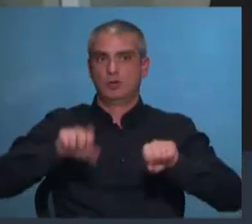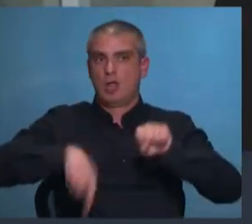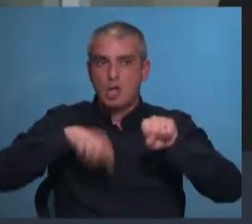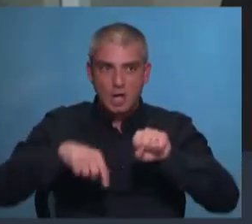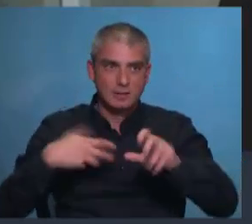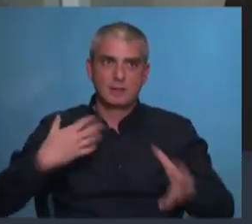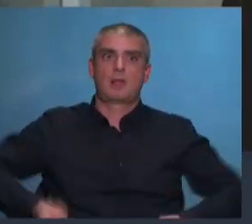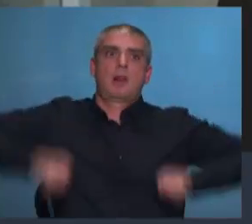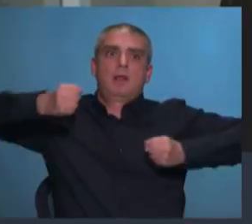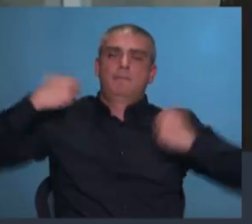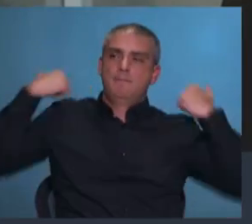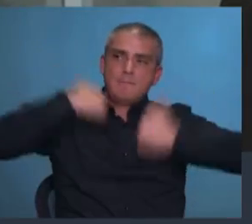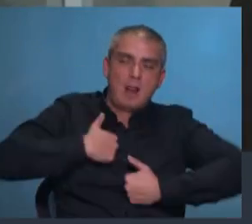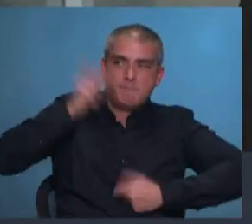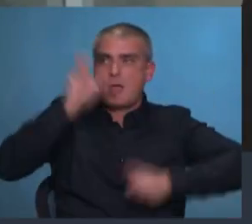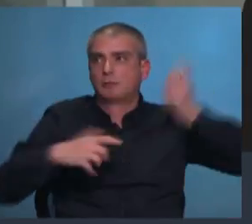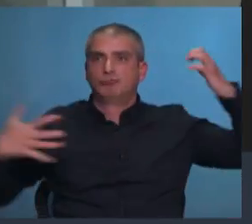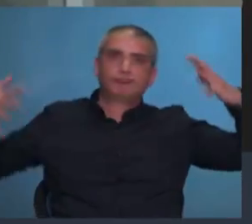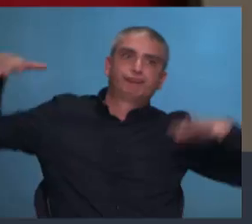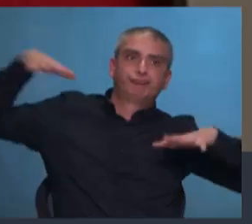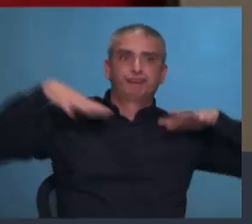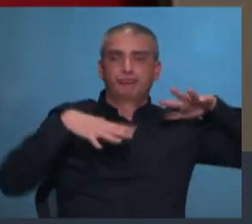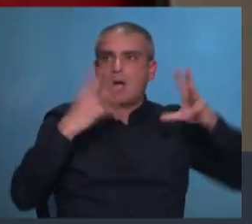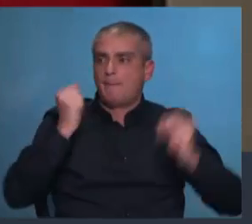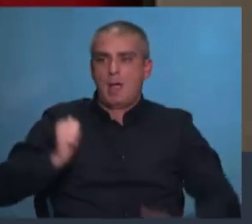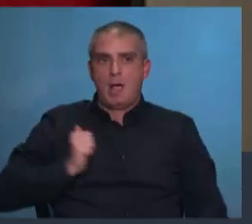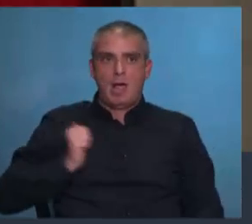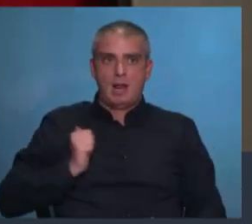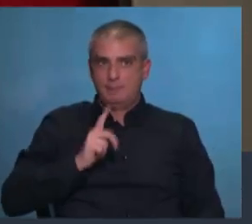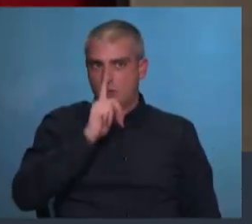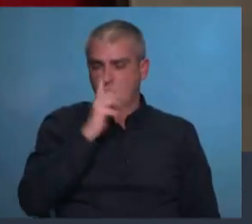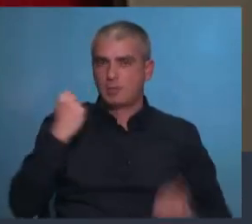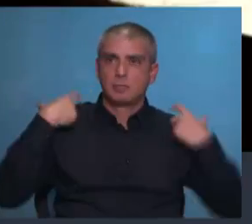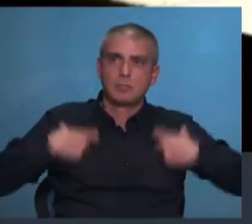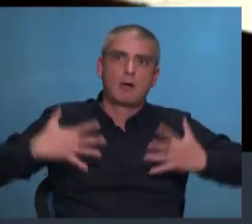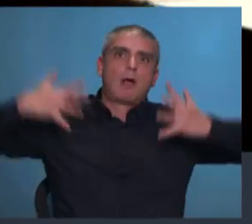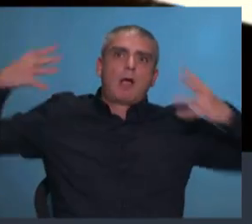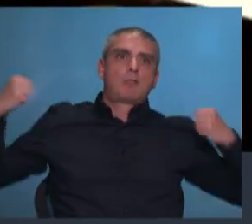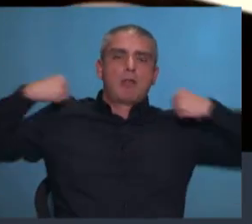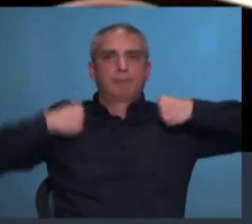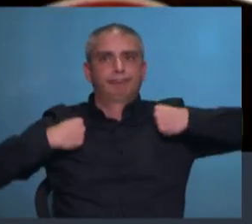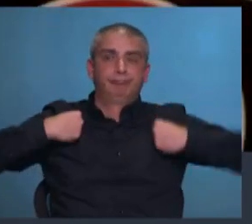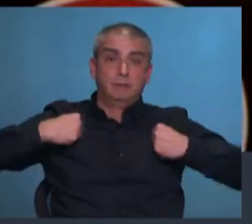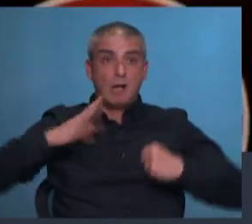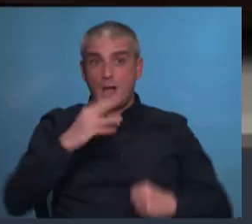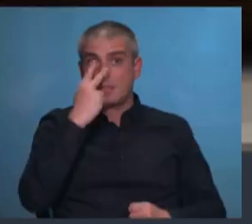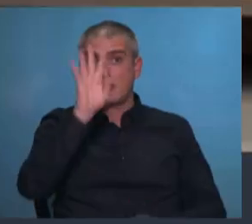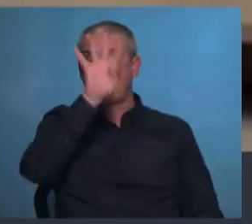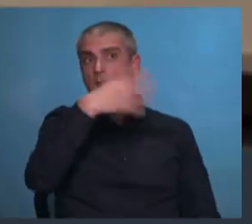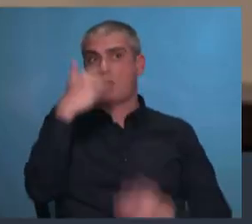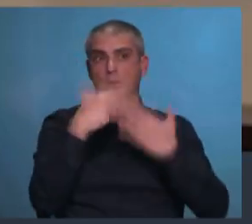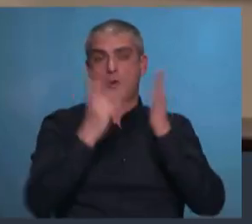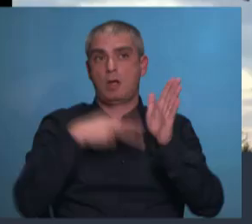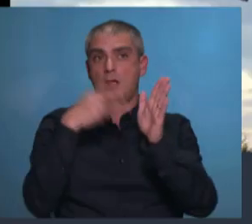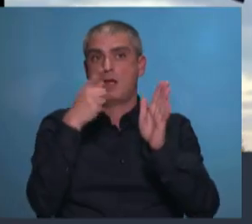גם אותו, כל המילים, אנשים. יש מלא חיילים בימי ראשון עם תיקים ענקיים. כך נראים לוחות הבוקר